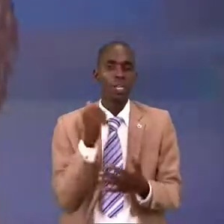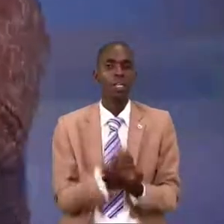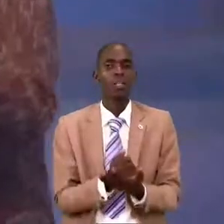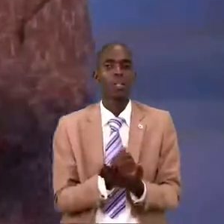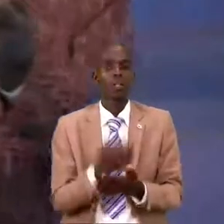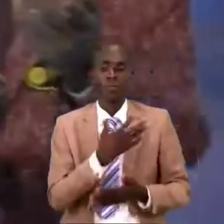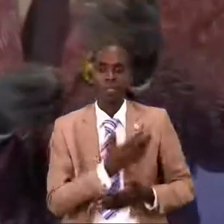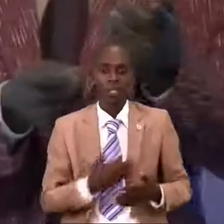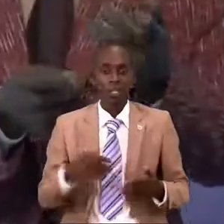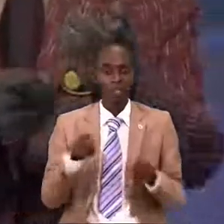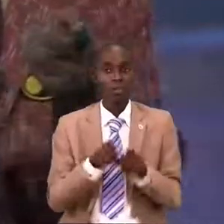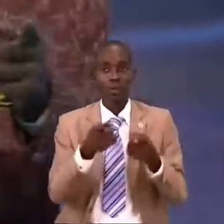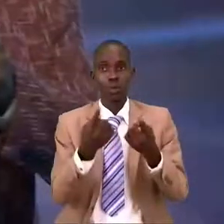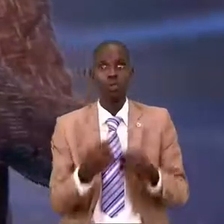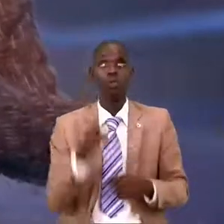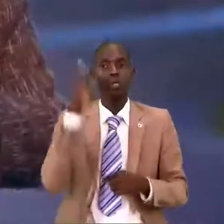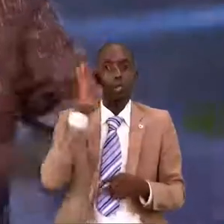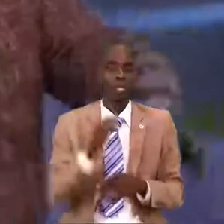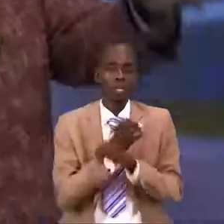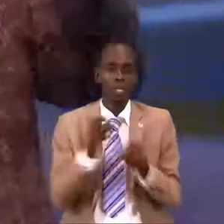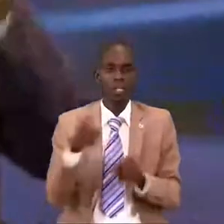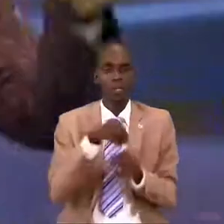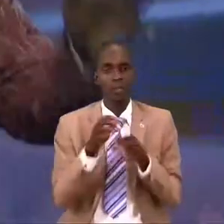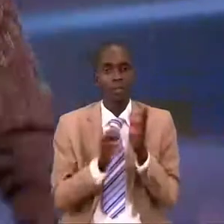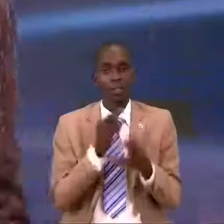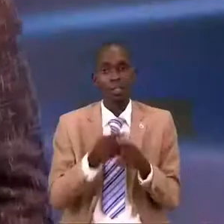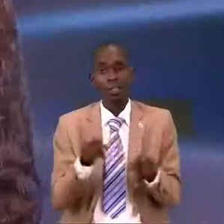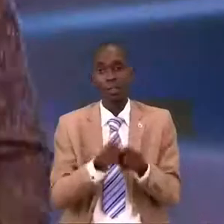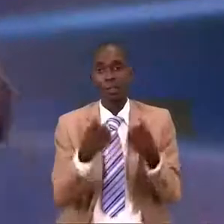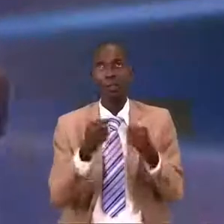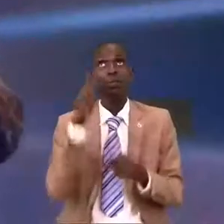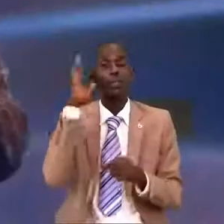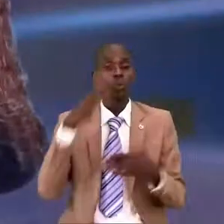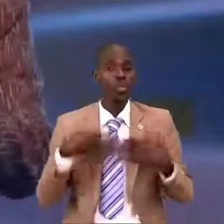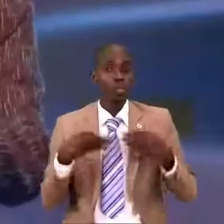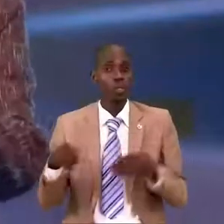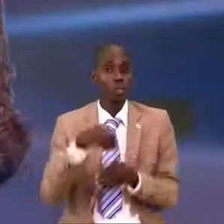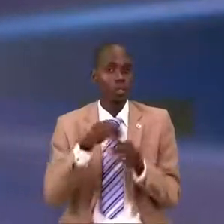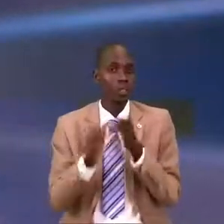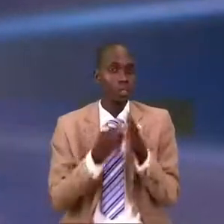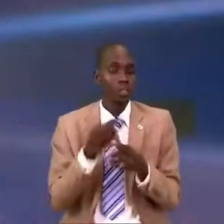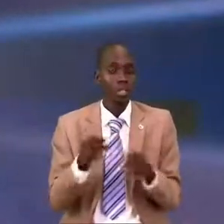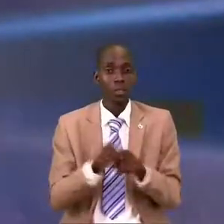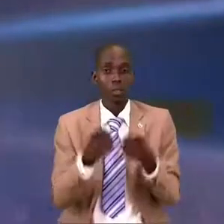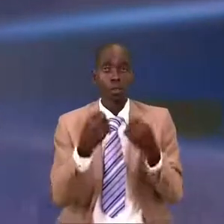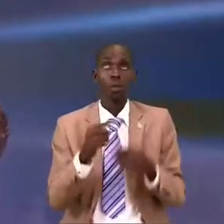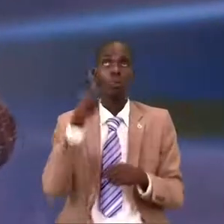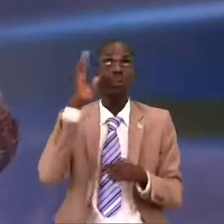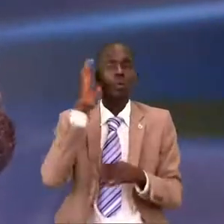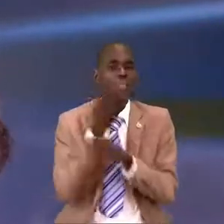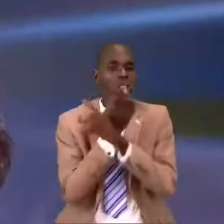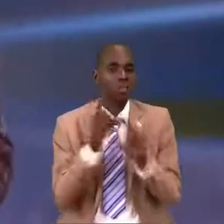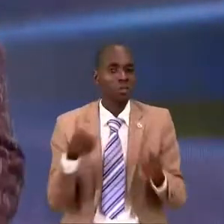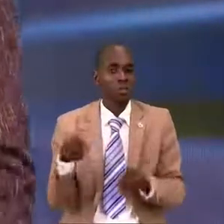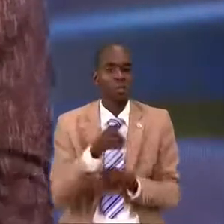guérir. Comme tu viens, il va te libérer. Approchons-nous donc avec assurance du trône de la